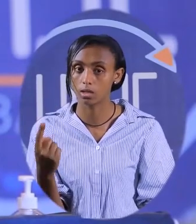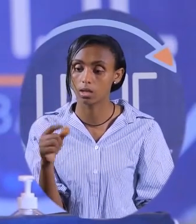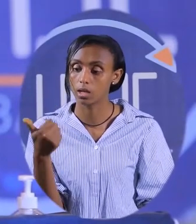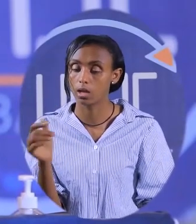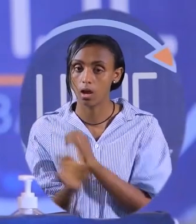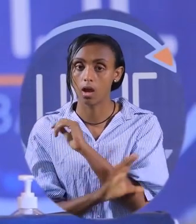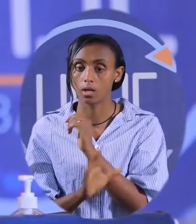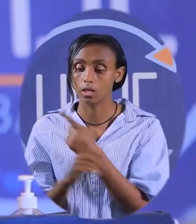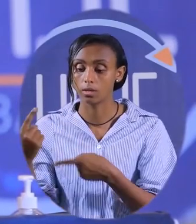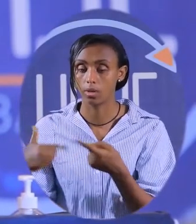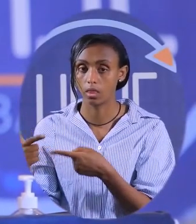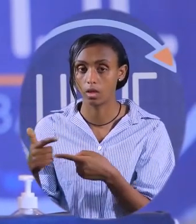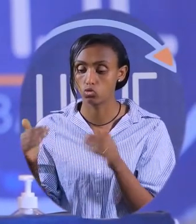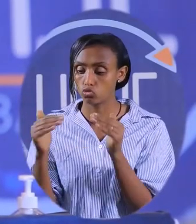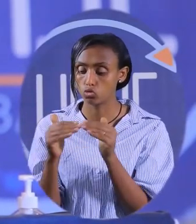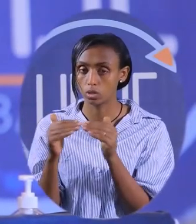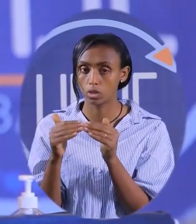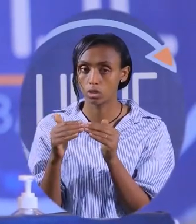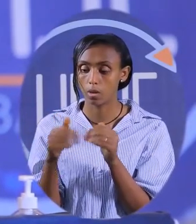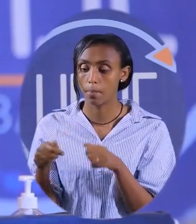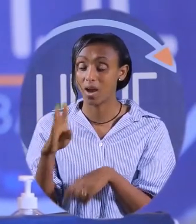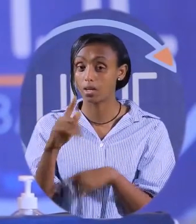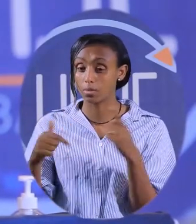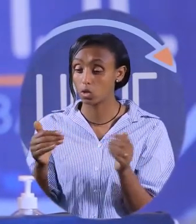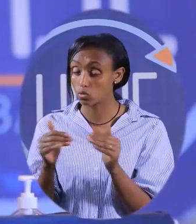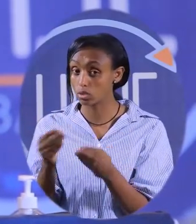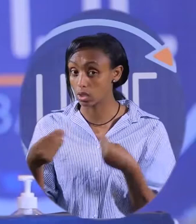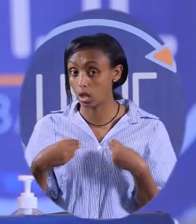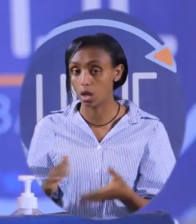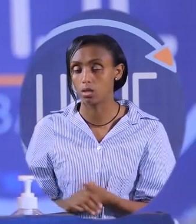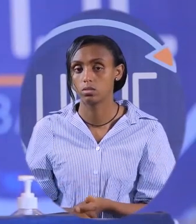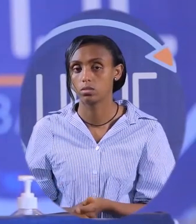ከሌላ ሀገር የመጣ ባለሙያ እኩል በሄራዊ ባንክ ምንድነው እኩል ይሰጣናል?